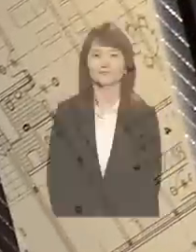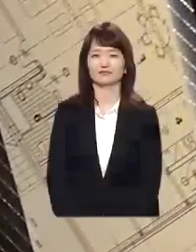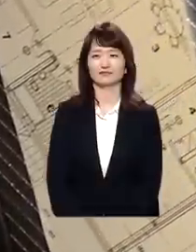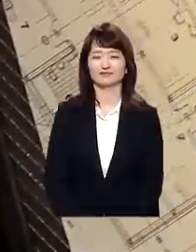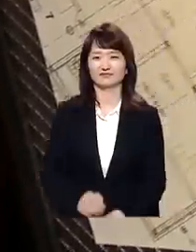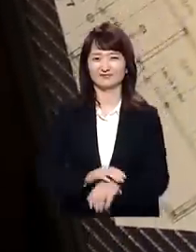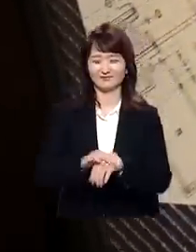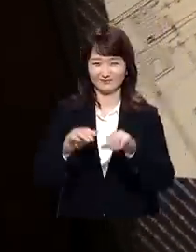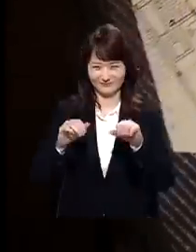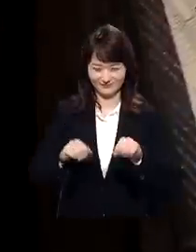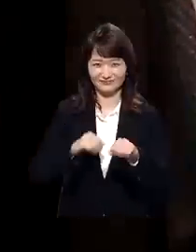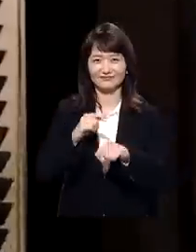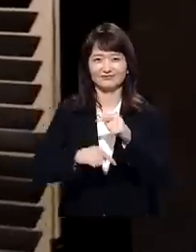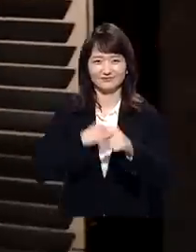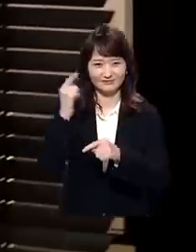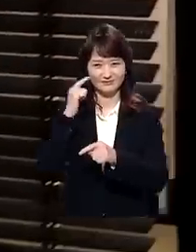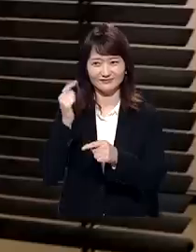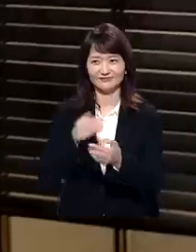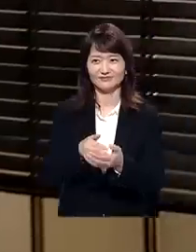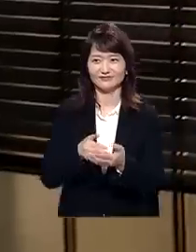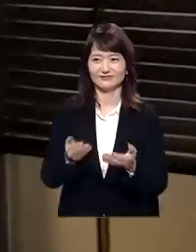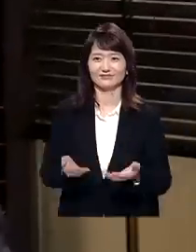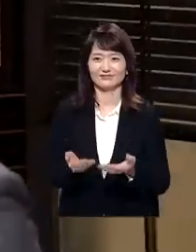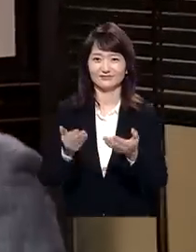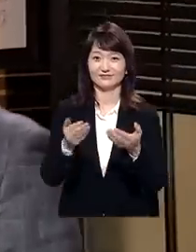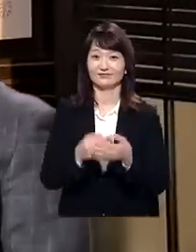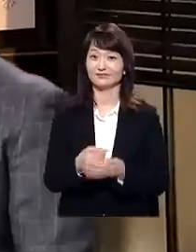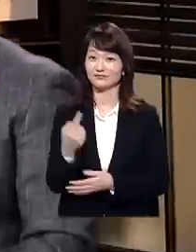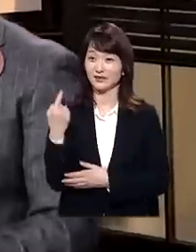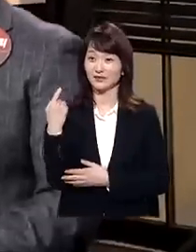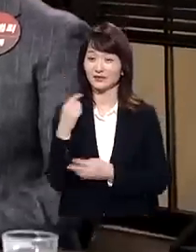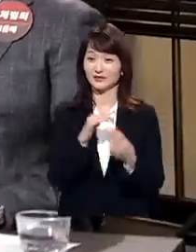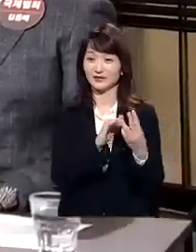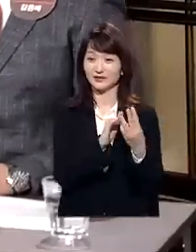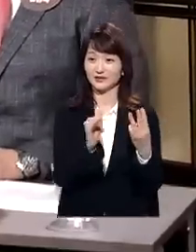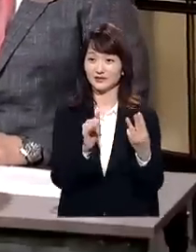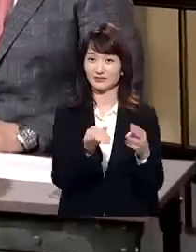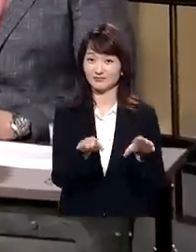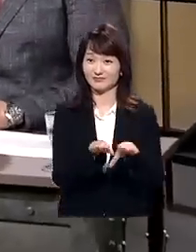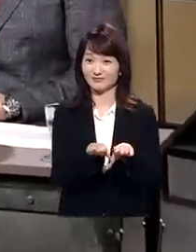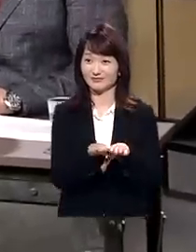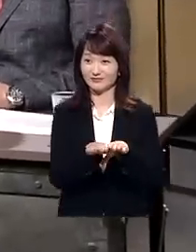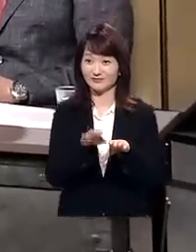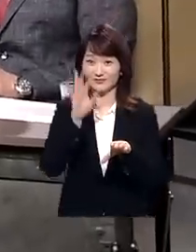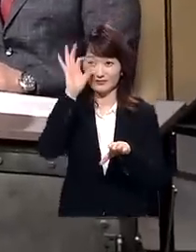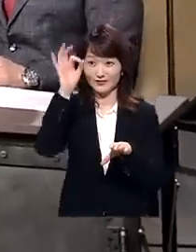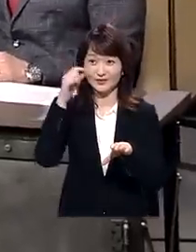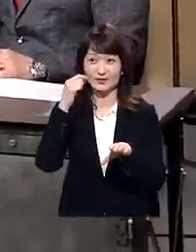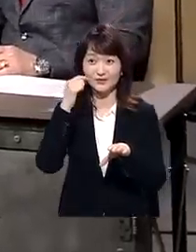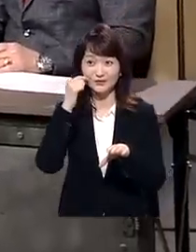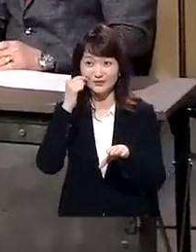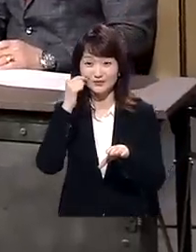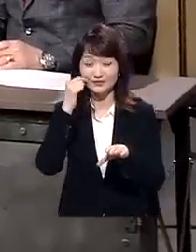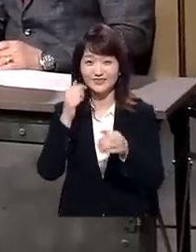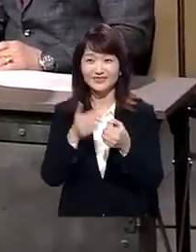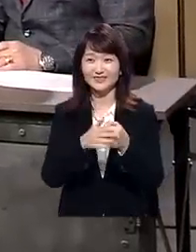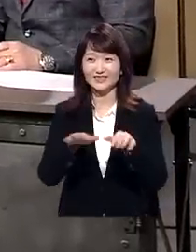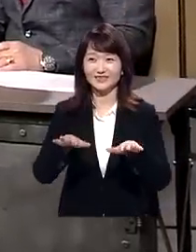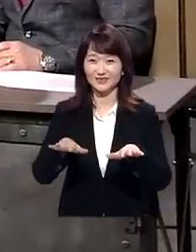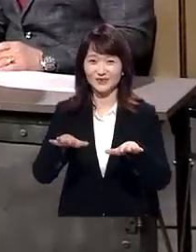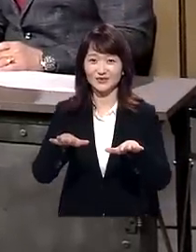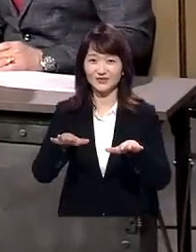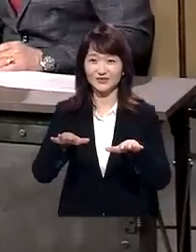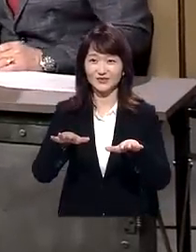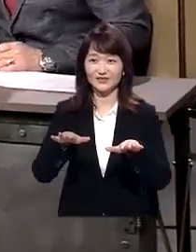뾰로롱! 안녕하십니까! 차, 어제 세 분은 말이죠. 안 나오셔가지고 이걸 못 보실 것 같, 못 보셨기에 제가 오늘 또,